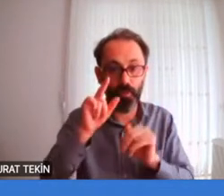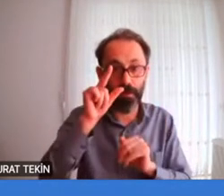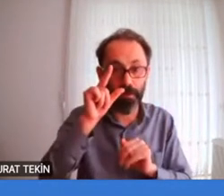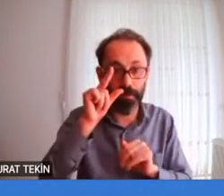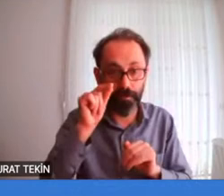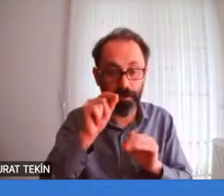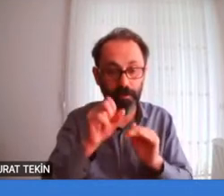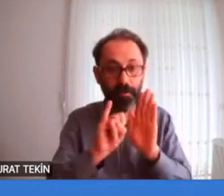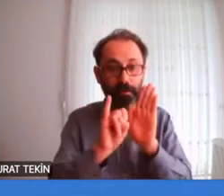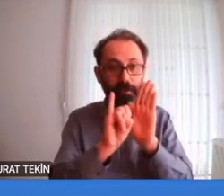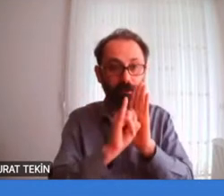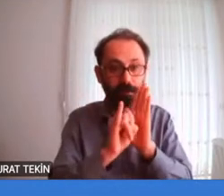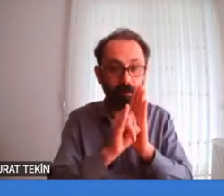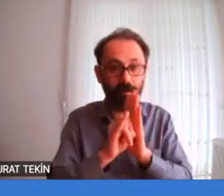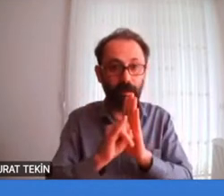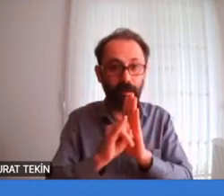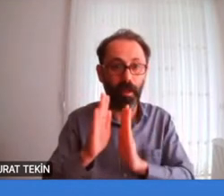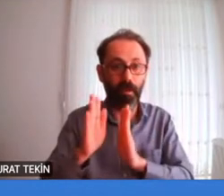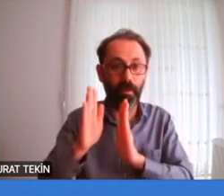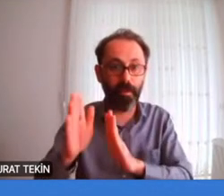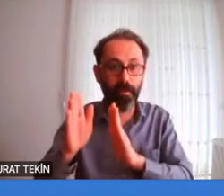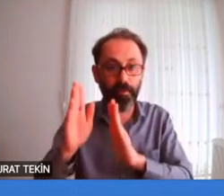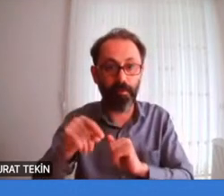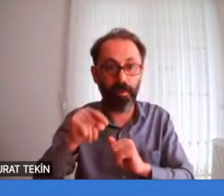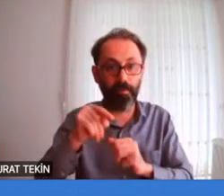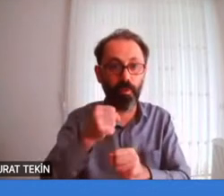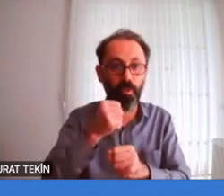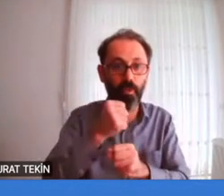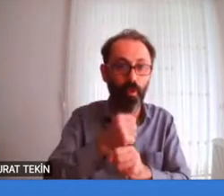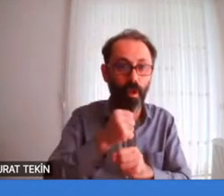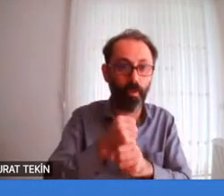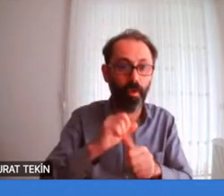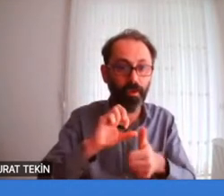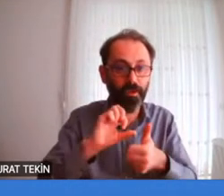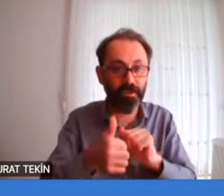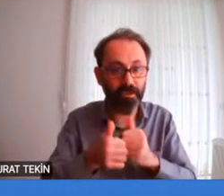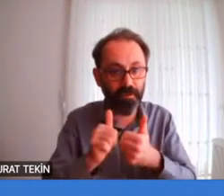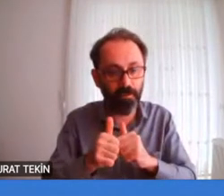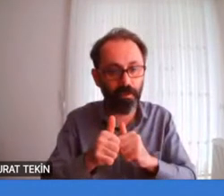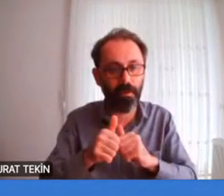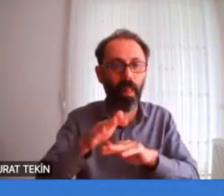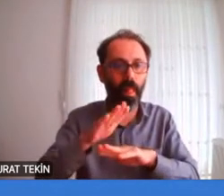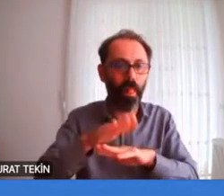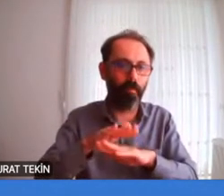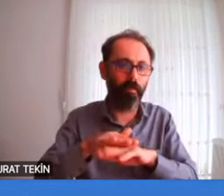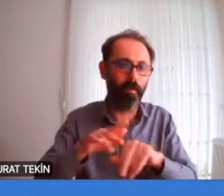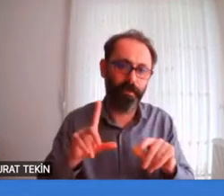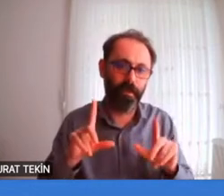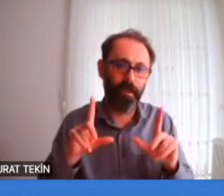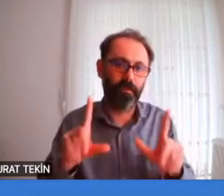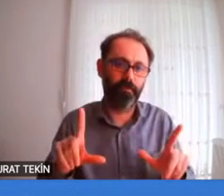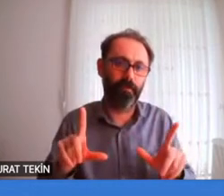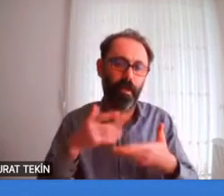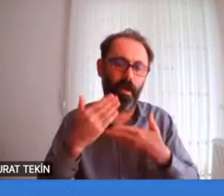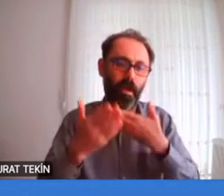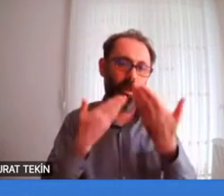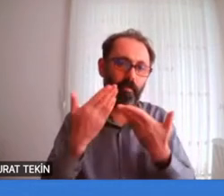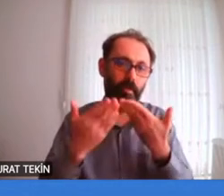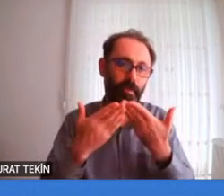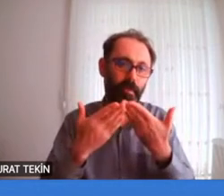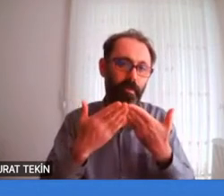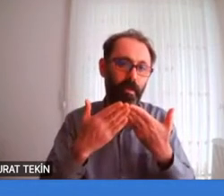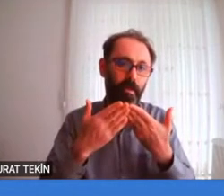kılabilmek, devamlılığını sağlayabilmek, insanların inanırlığını ve özgüven seviyesini yükseltebilmek. Bunlar çok önemli